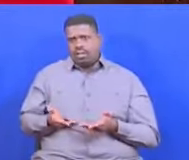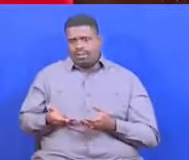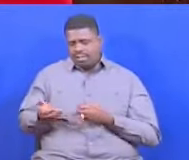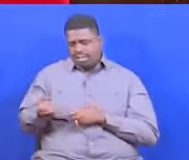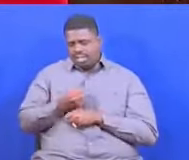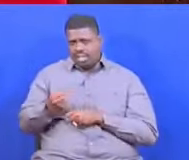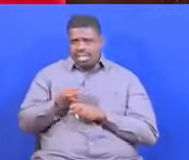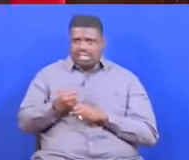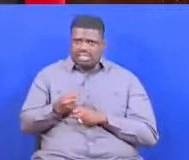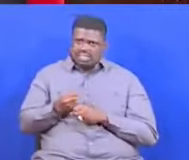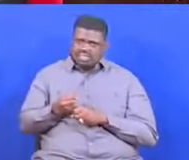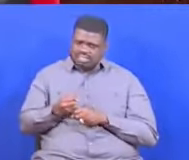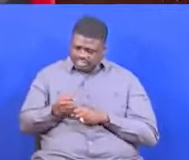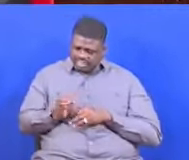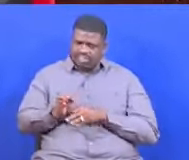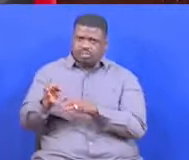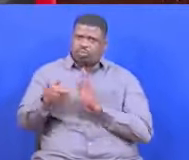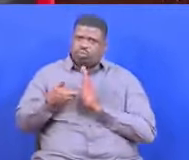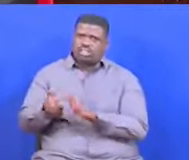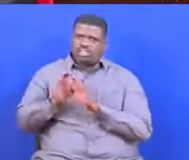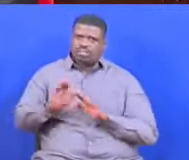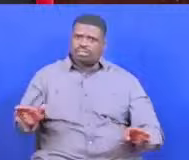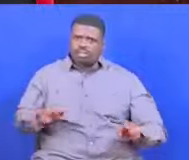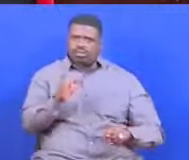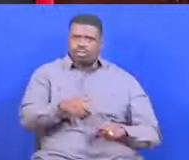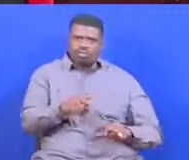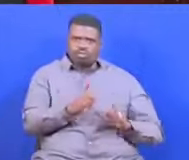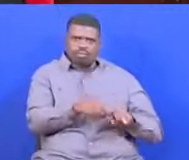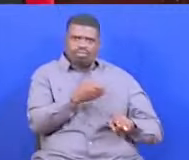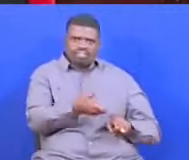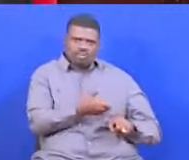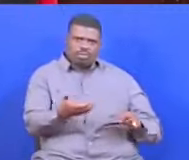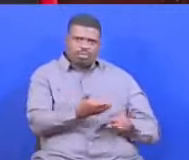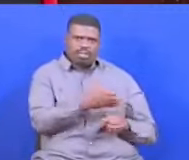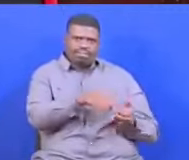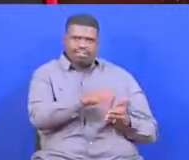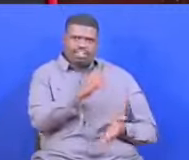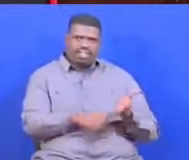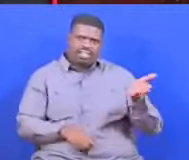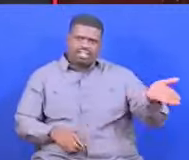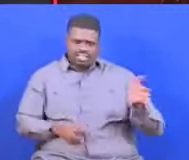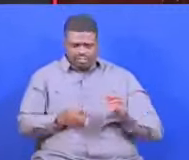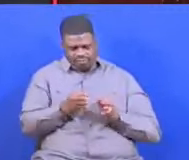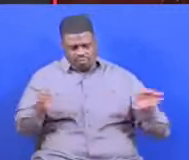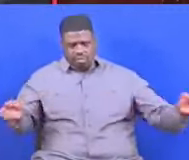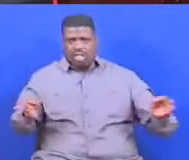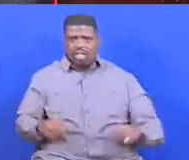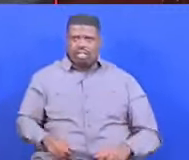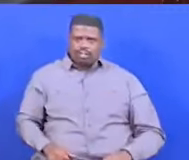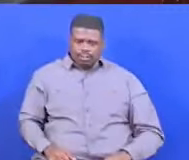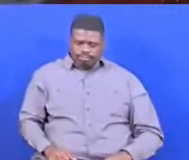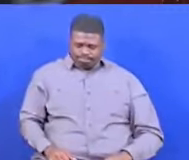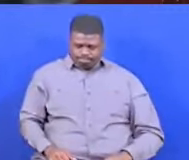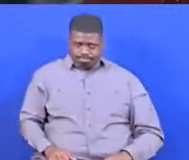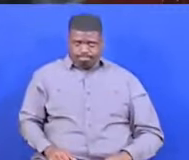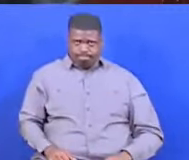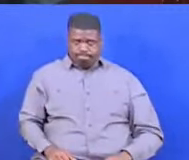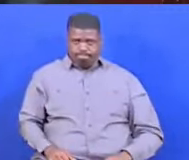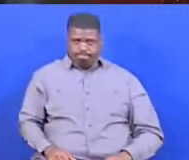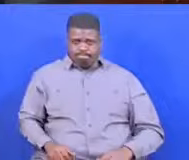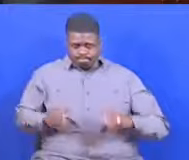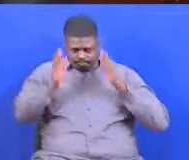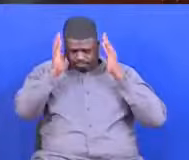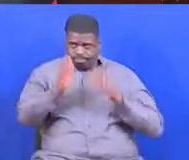kuna watu wanaotokana na vijiji ambao wananufaika na fursa hizi, ambao kimsingi wasingeweza kucompete kwa njia za kawaida. Mheshimiwa Speaker,